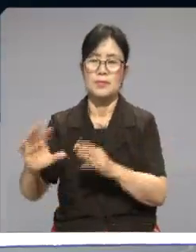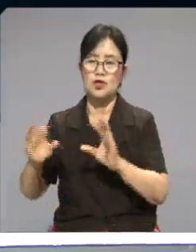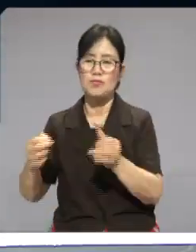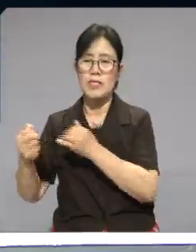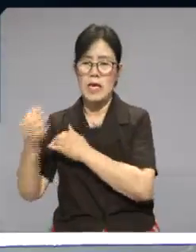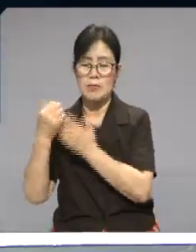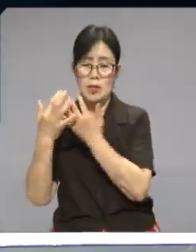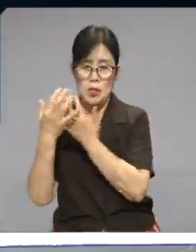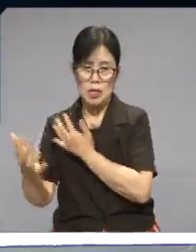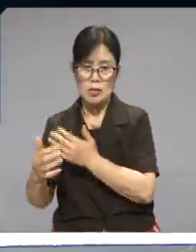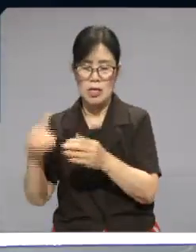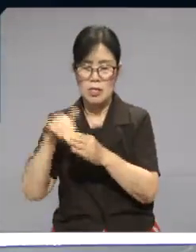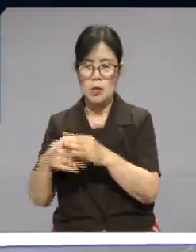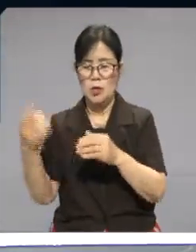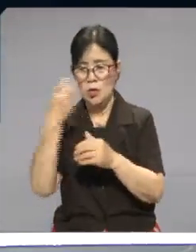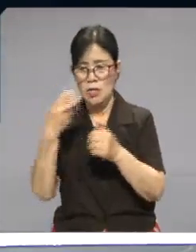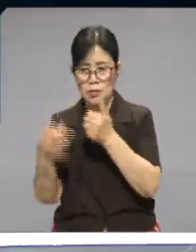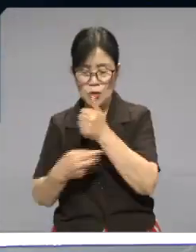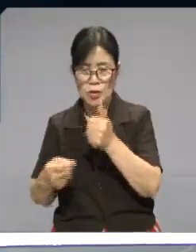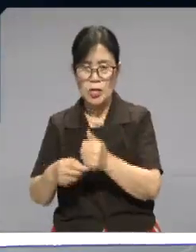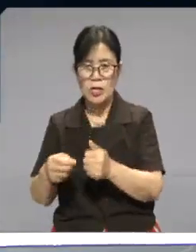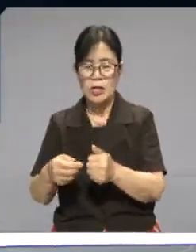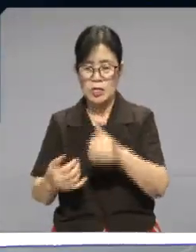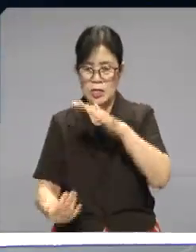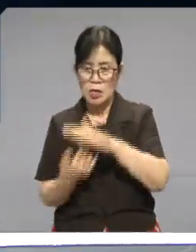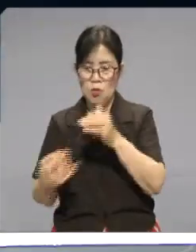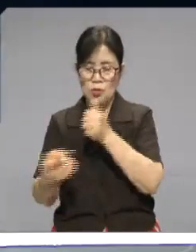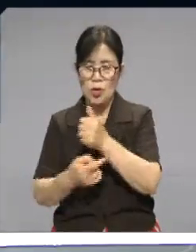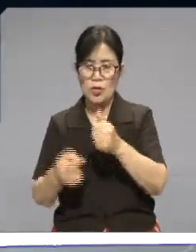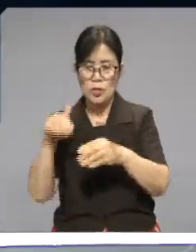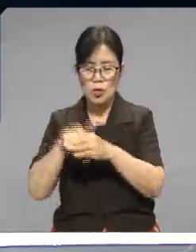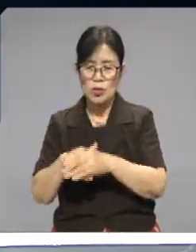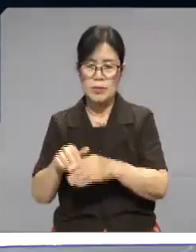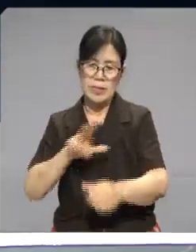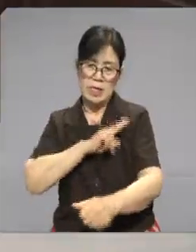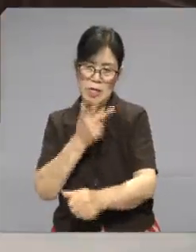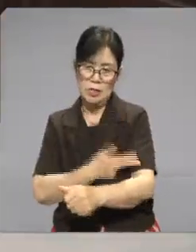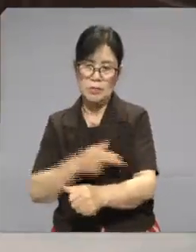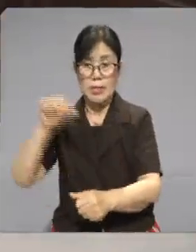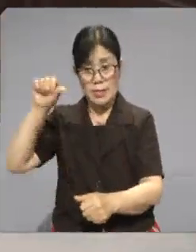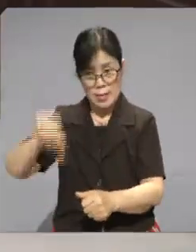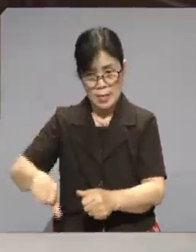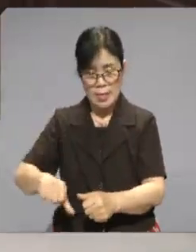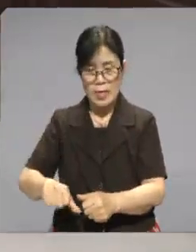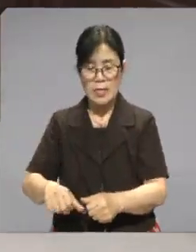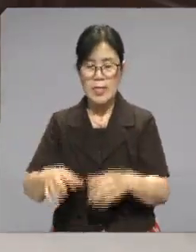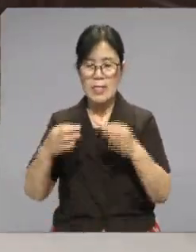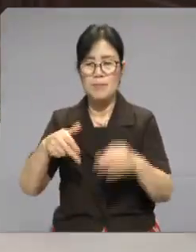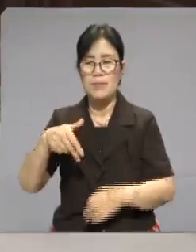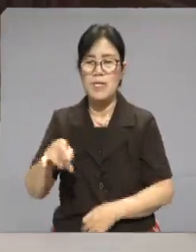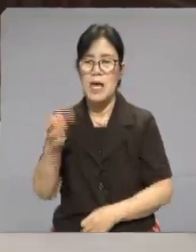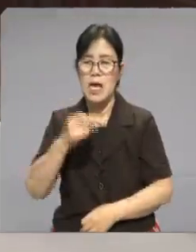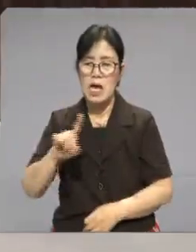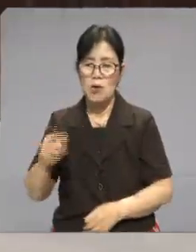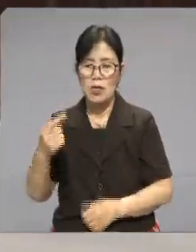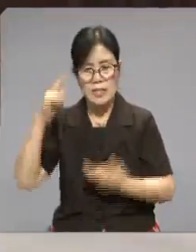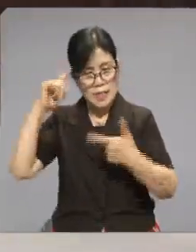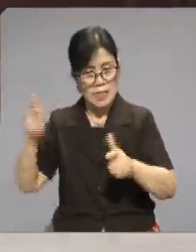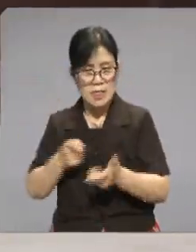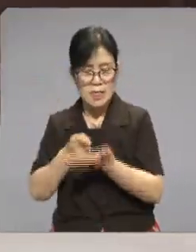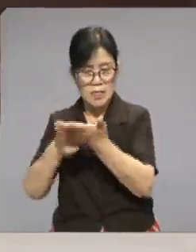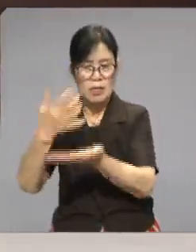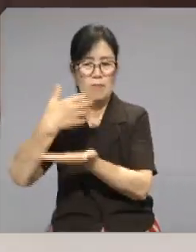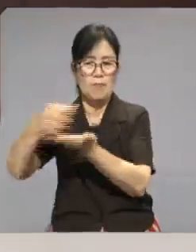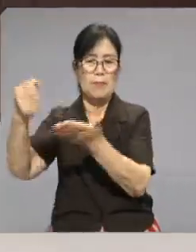국민의힘 전당대회 선거관리위원회는 최고위원 선거에 출마해 자격심사에서 탈락한 김재원 후보의 이의신청을